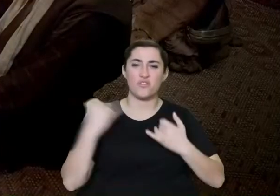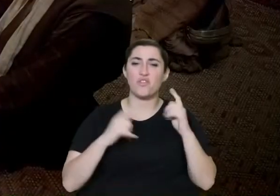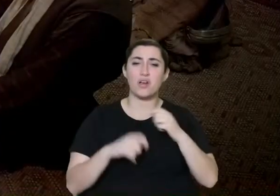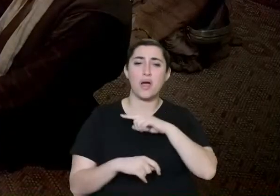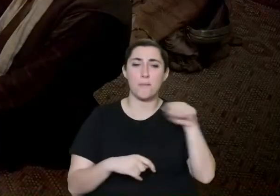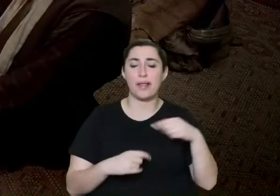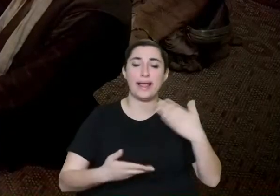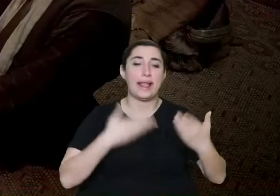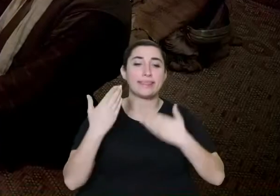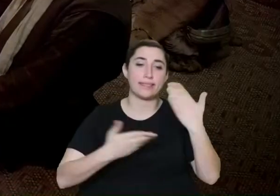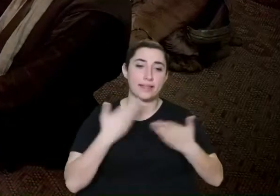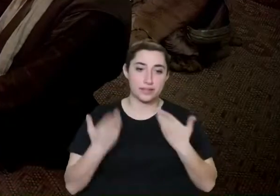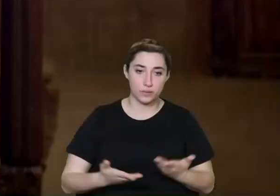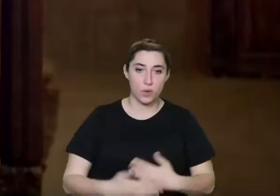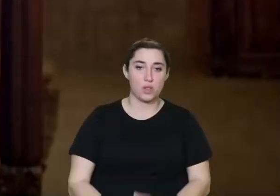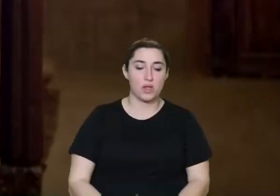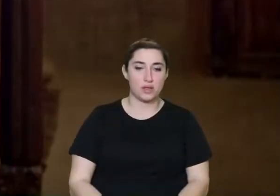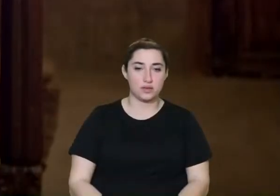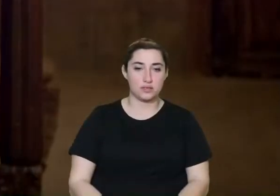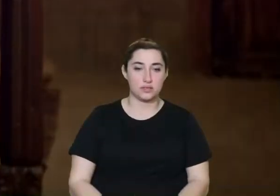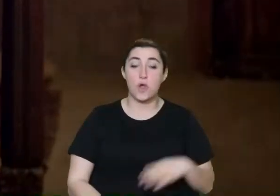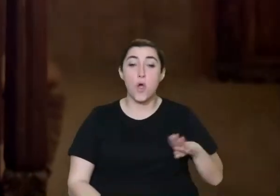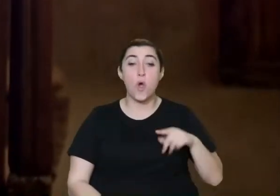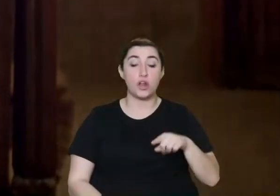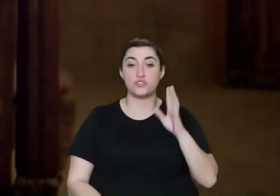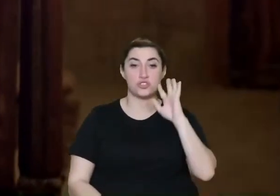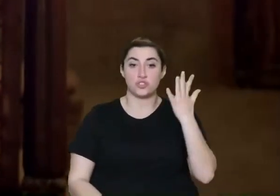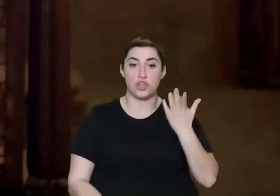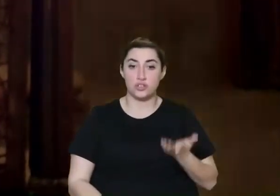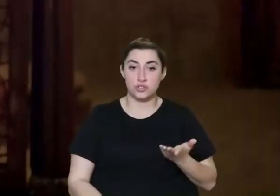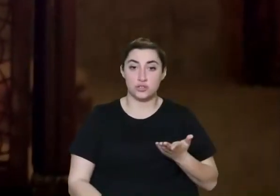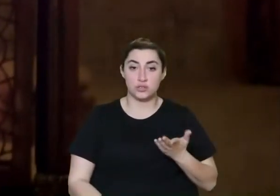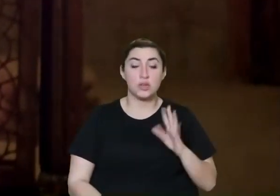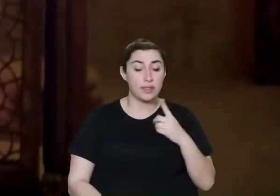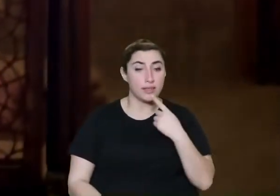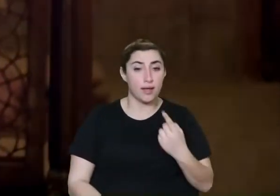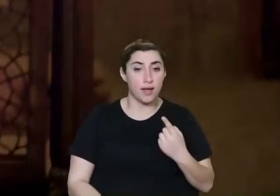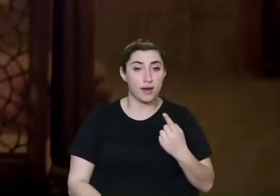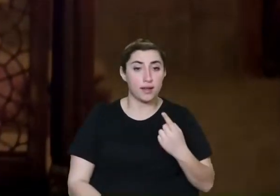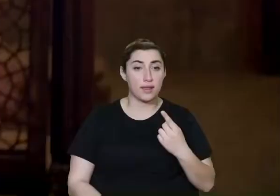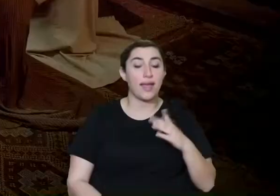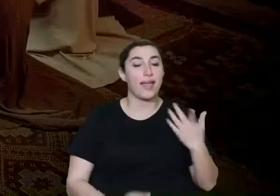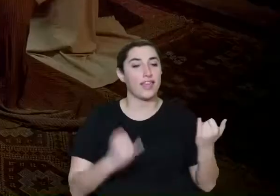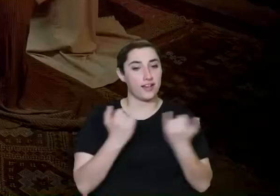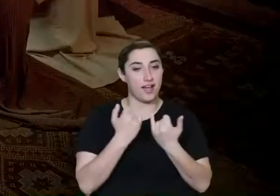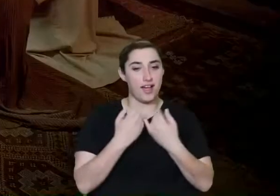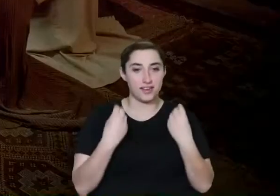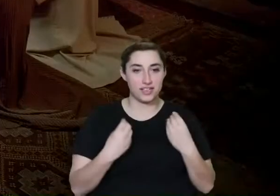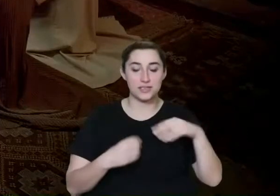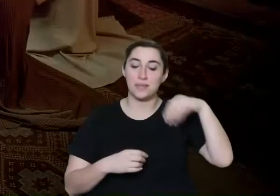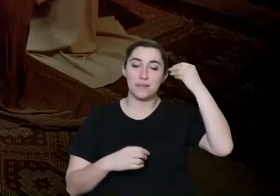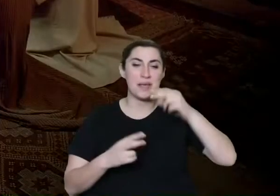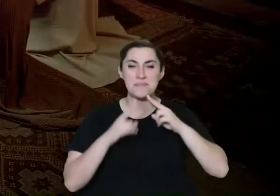edenler olayı anlatırlar. Talebesi şaşırır. Der ki, ey kardeşim,